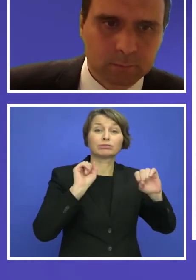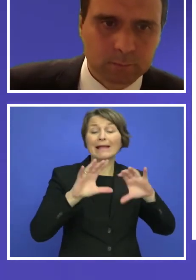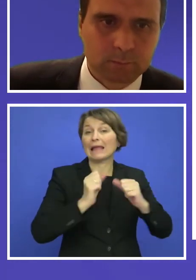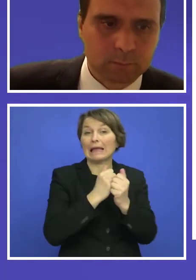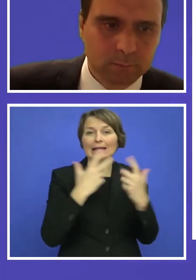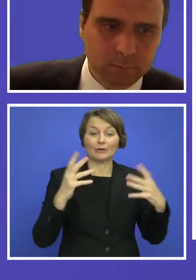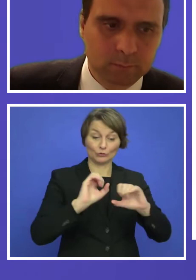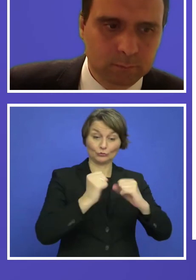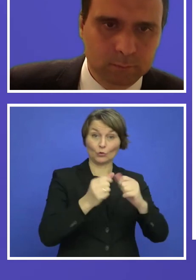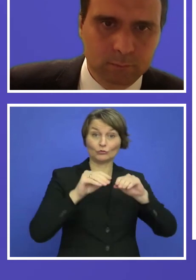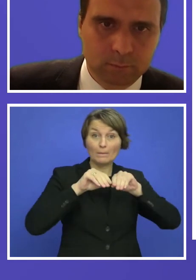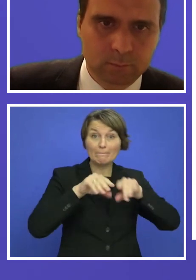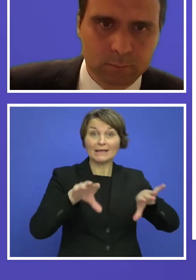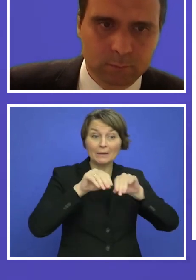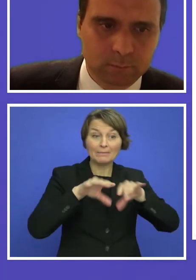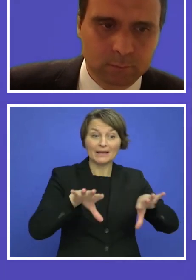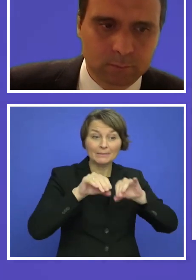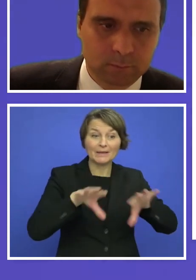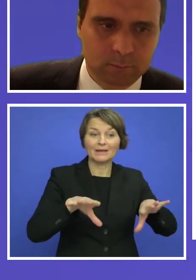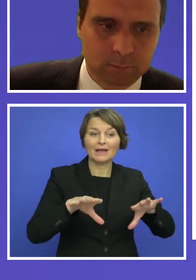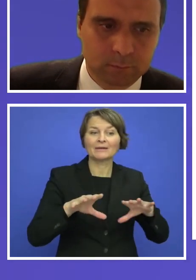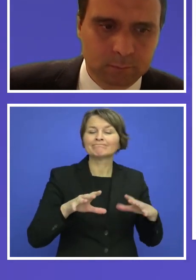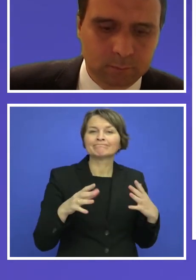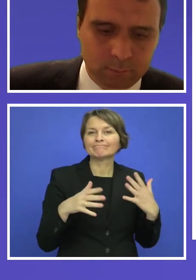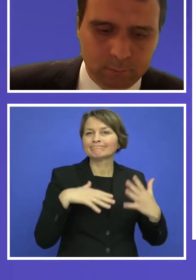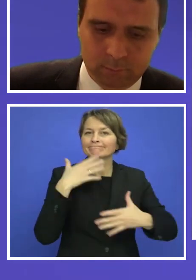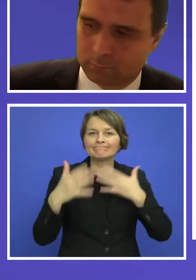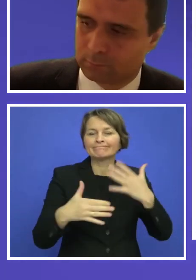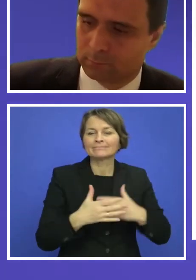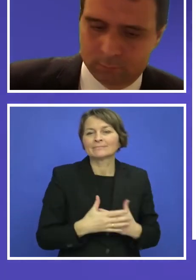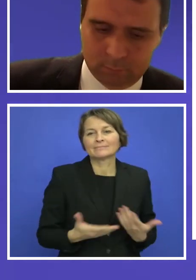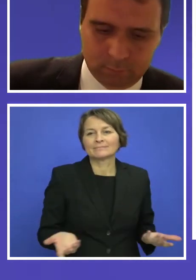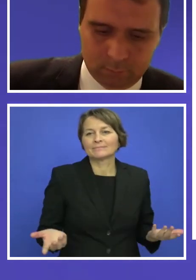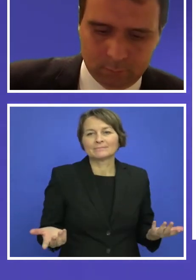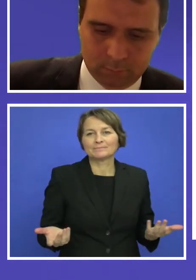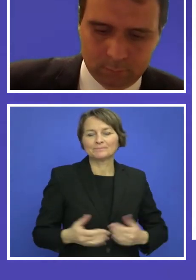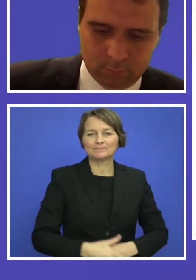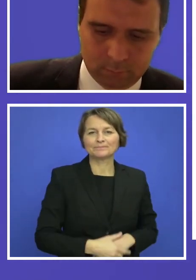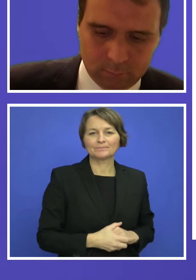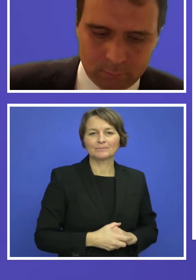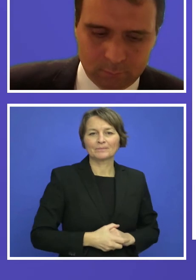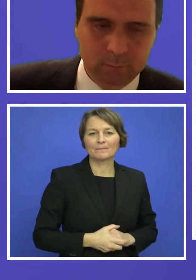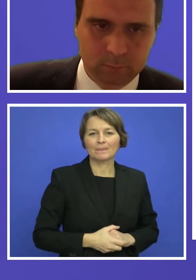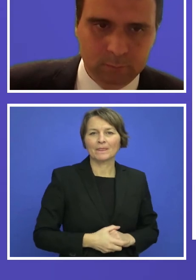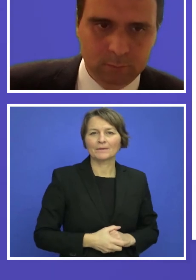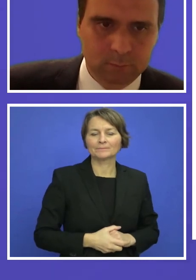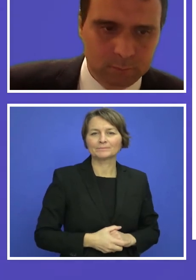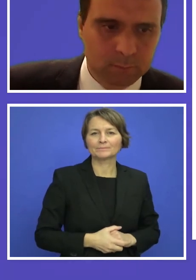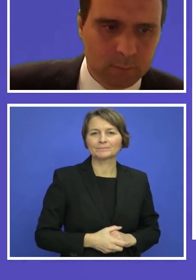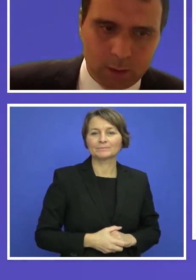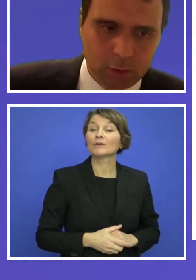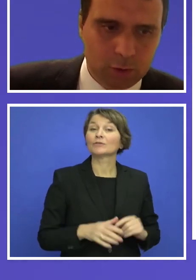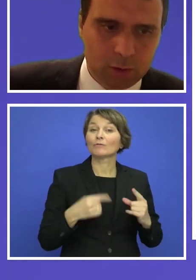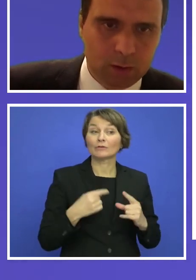في كل دوله. يعني ده بيتهيألي ان احنا ممكن نقرب من بعض اكتر عالميا، عبال ما ان شاء الله موضوع كورونا ده يخلص ونبدا ان شاء